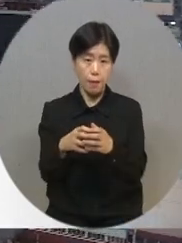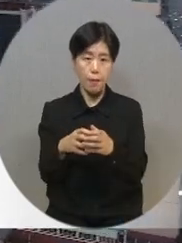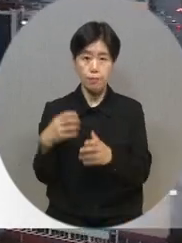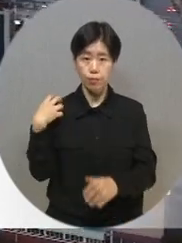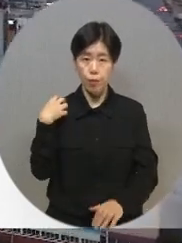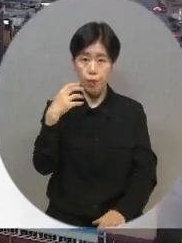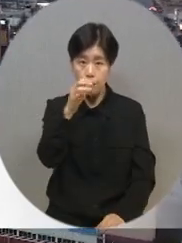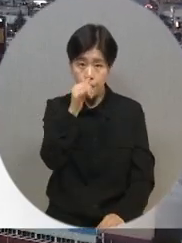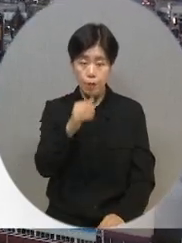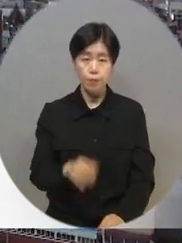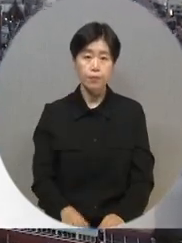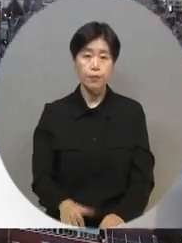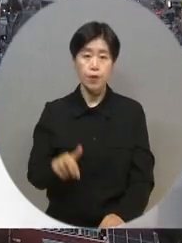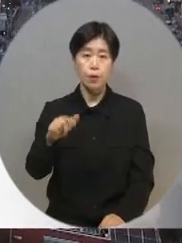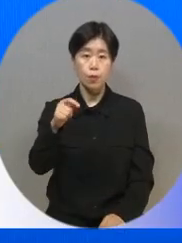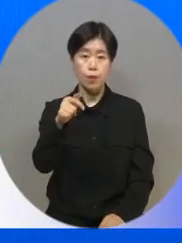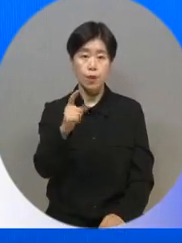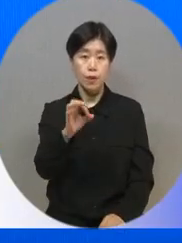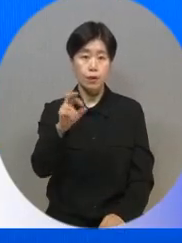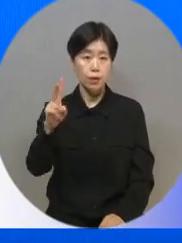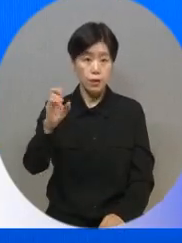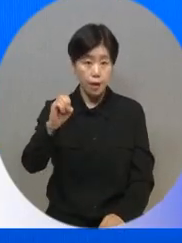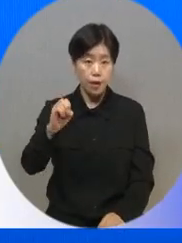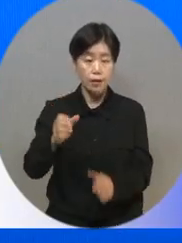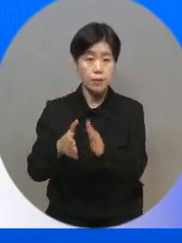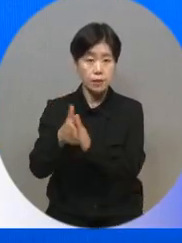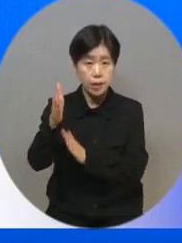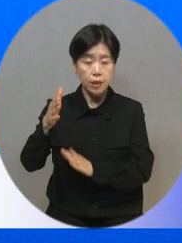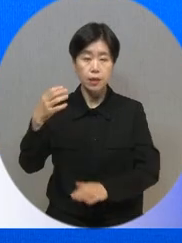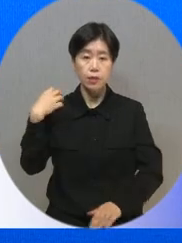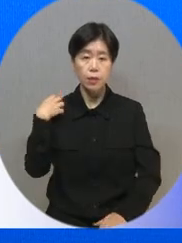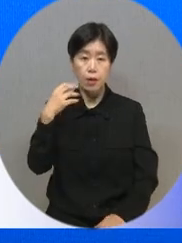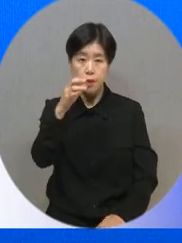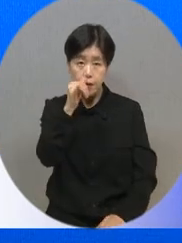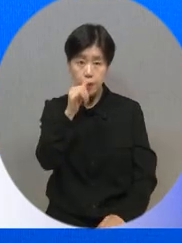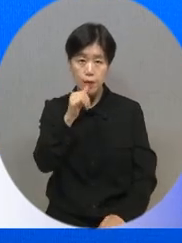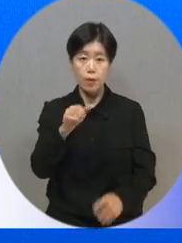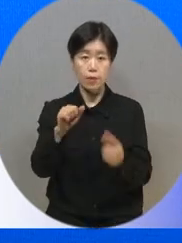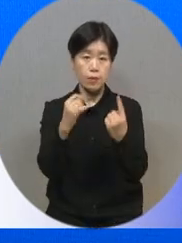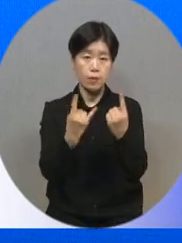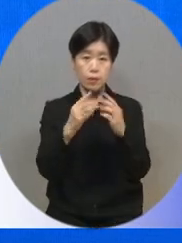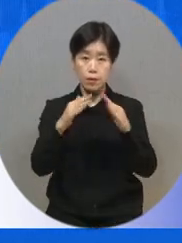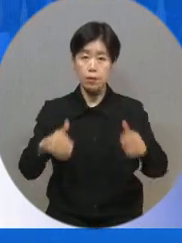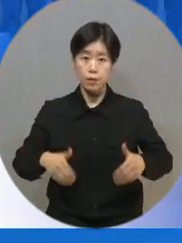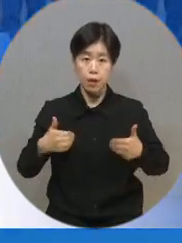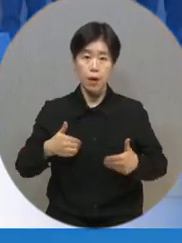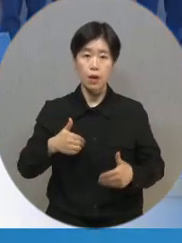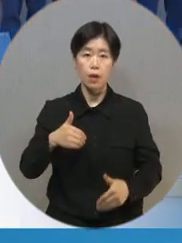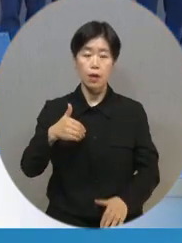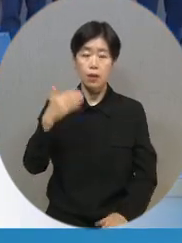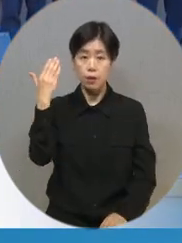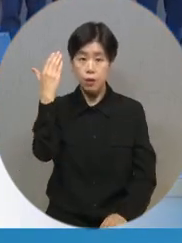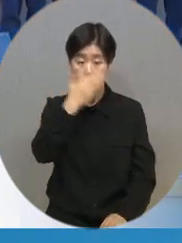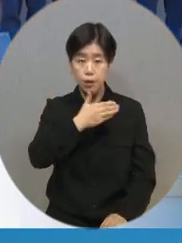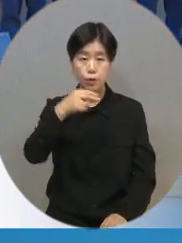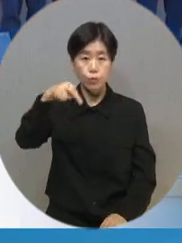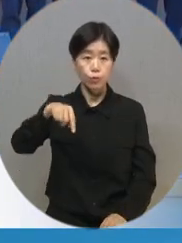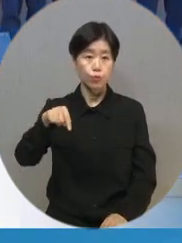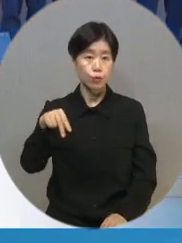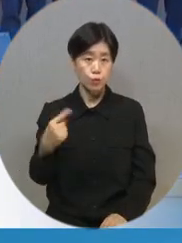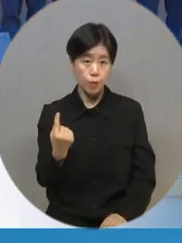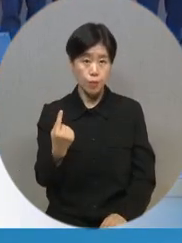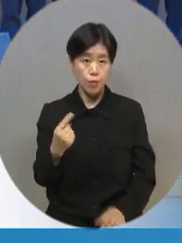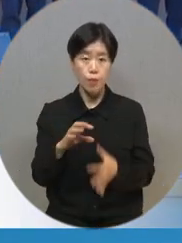광양시 녹색에너지연구원이 주관한 제1회 전남 청정수소 국제포럼이 광양